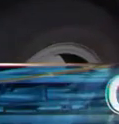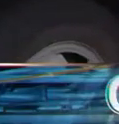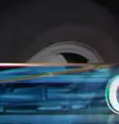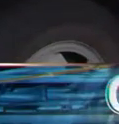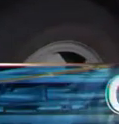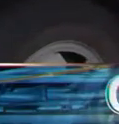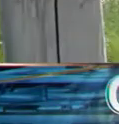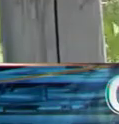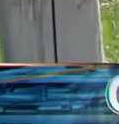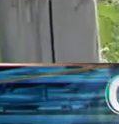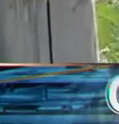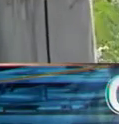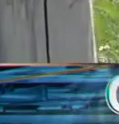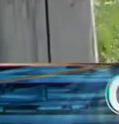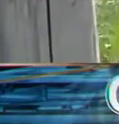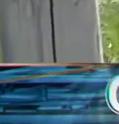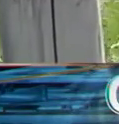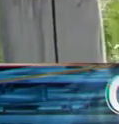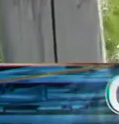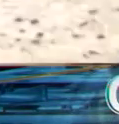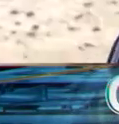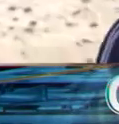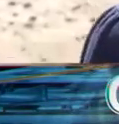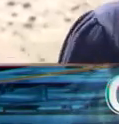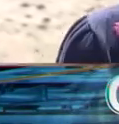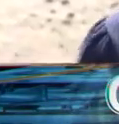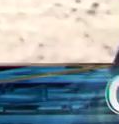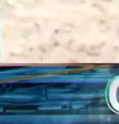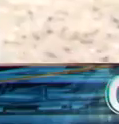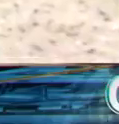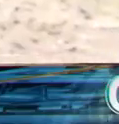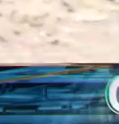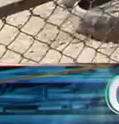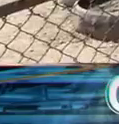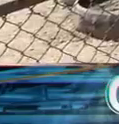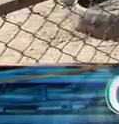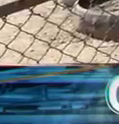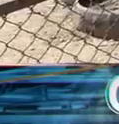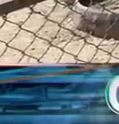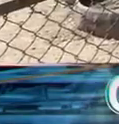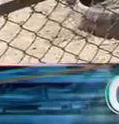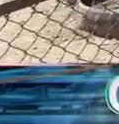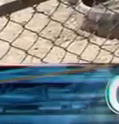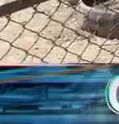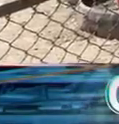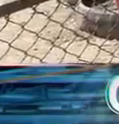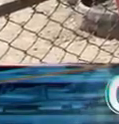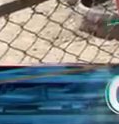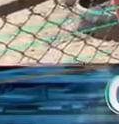Добрые дела набирают обороты. Порядка 14 тысяч человек ощутили на себе материальную поддержку в рамках акции